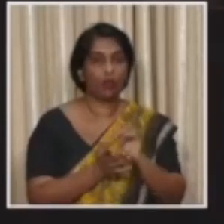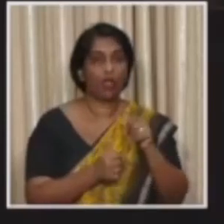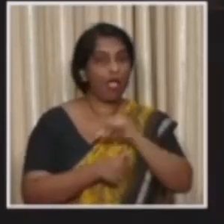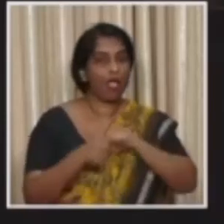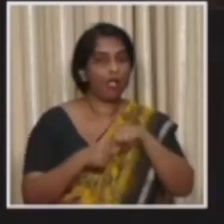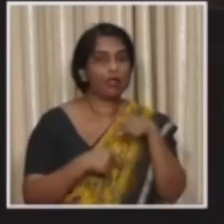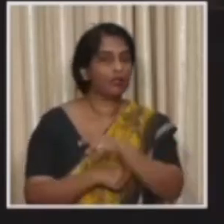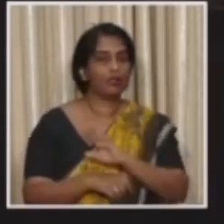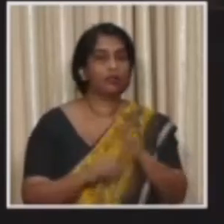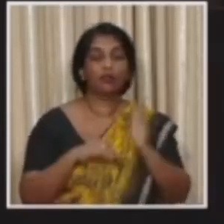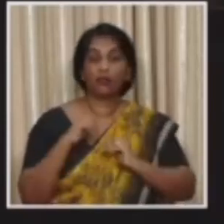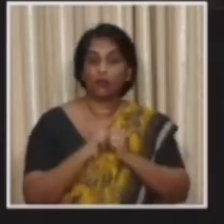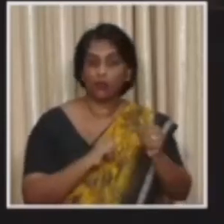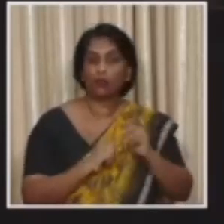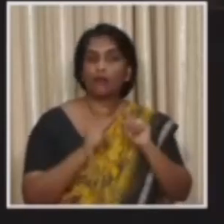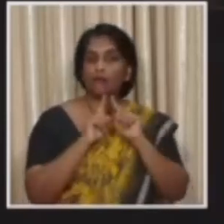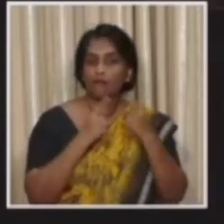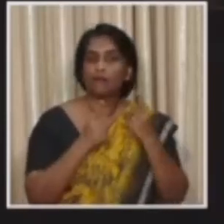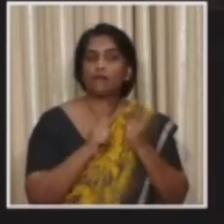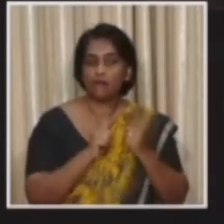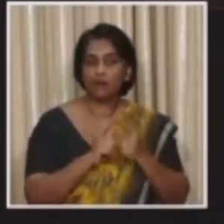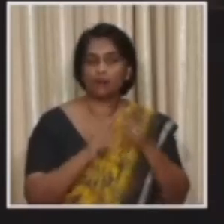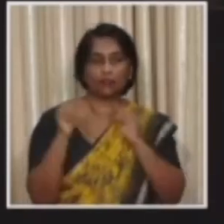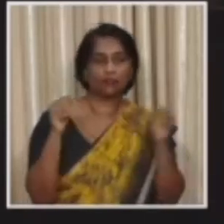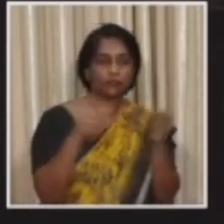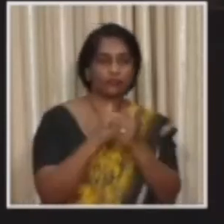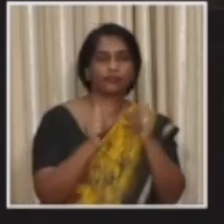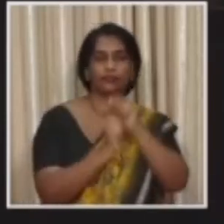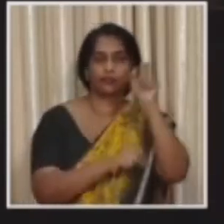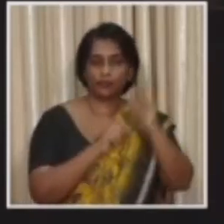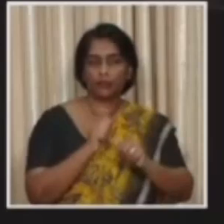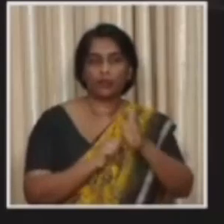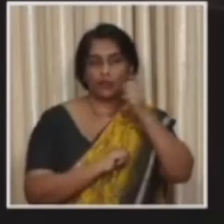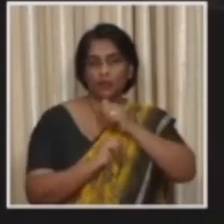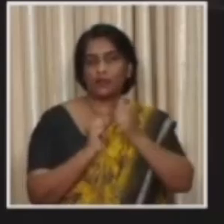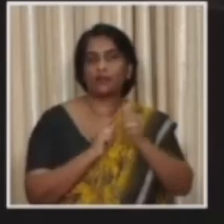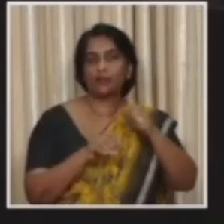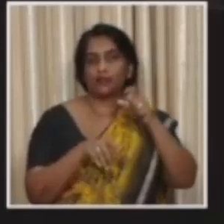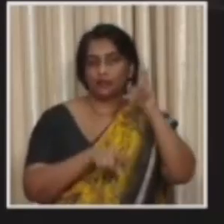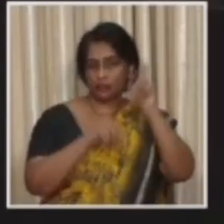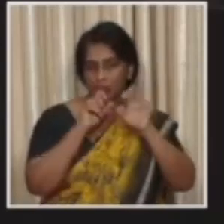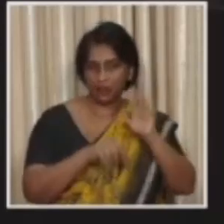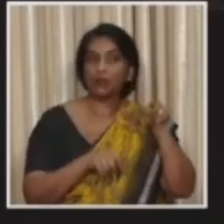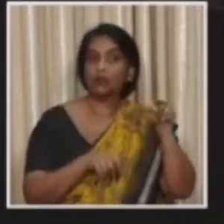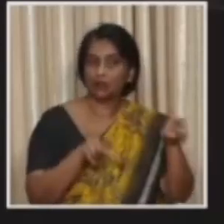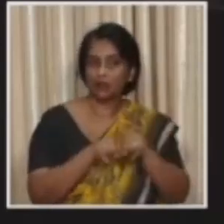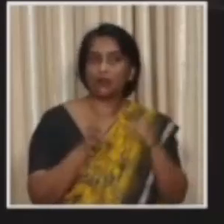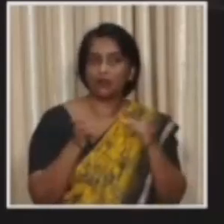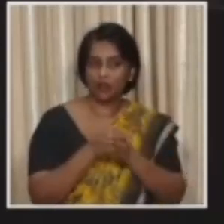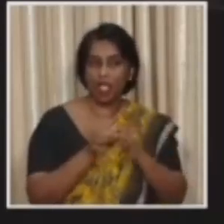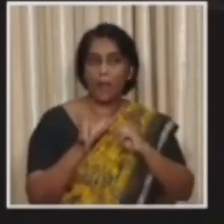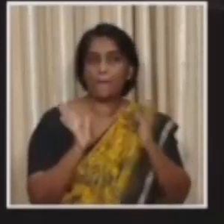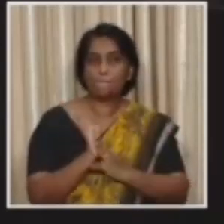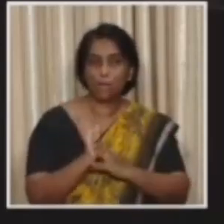නෙවෙයි. මේවා කරන්නේ විවිධ අතරමැදි කණ්ඩායම්. මේක මාෆියා කණ්ඩායම් තමයි මේක සිද්ධ කරන්නේ. ඒ වගේ කණ්ඩායමක් තරයි